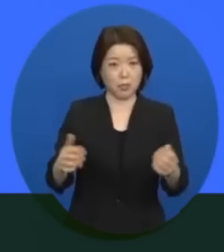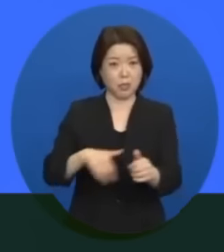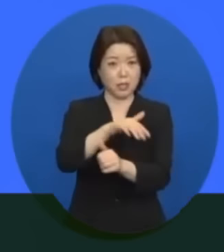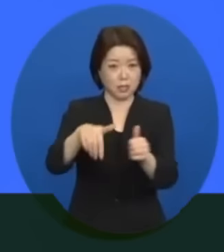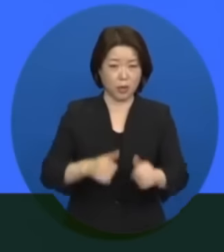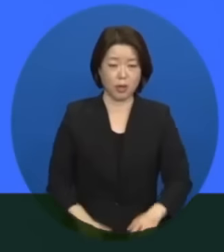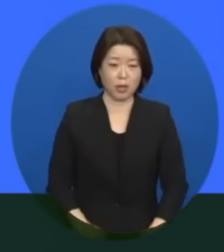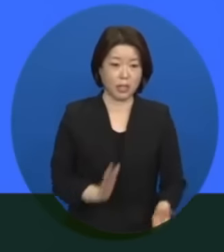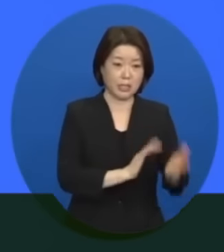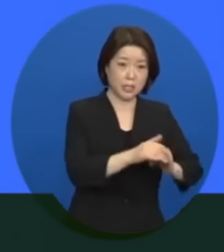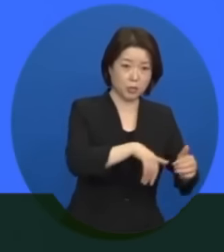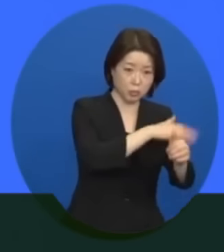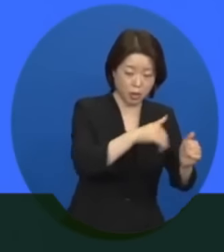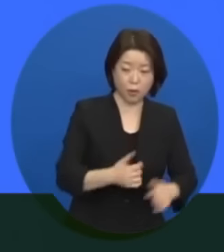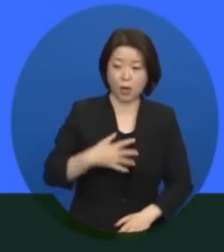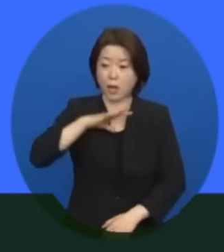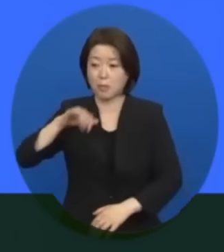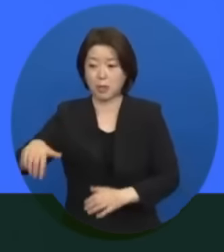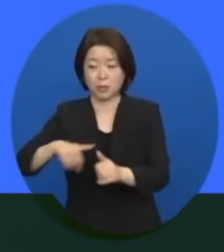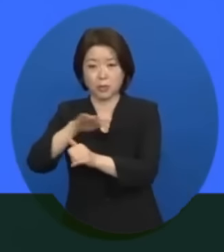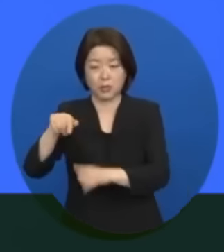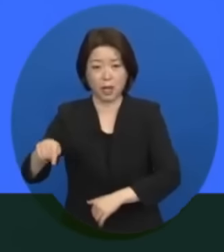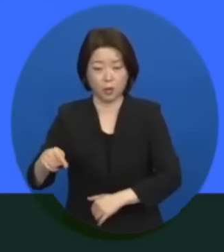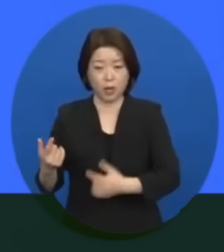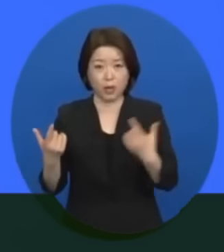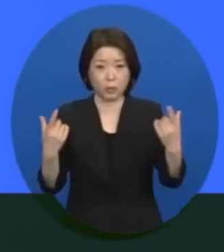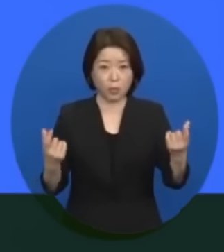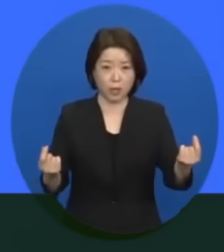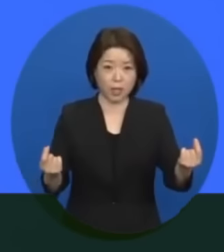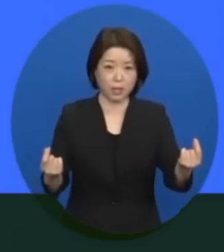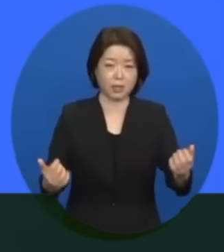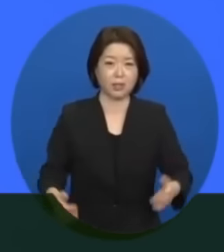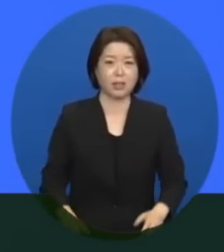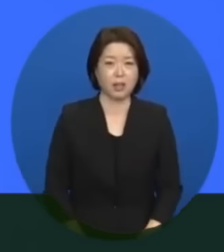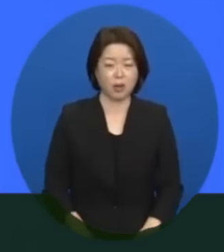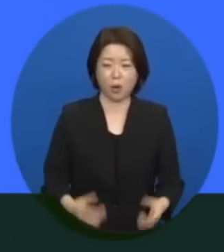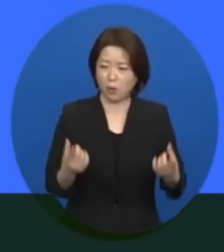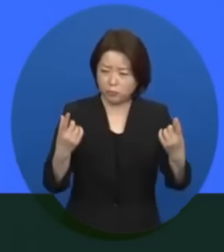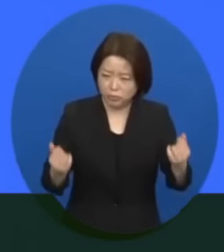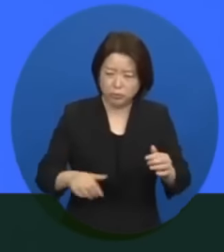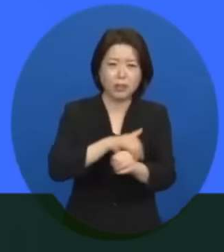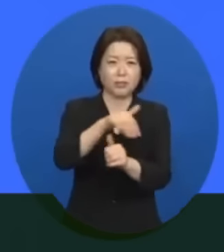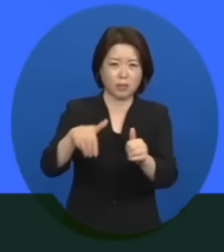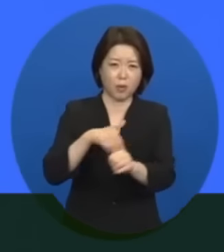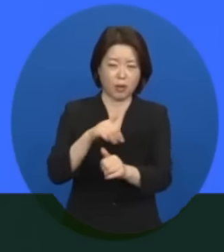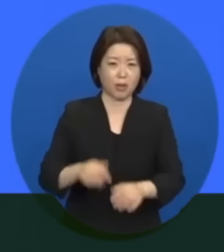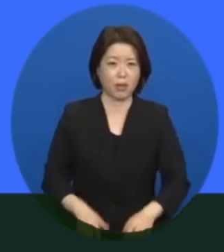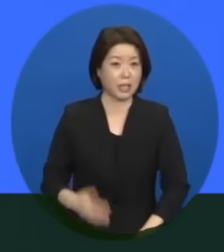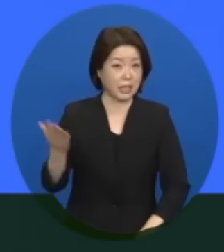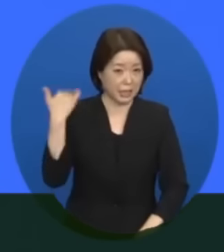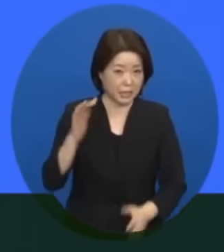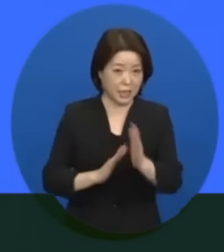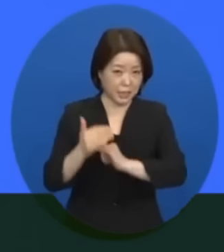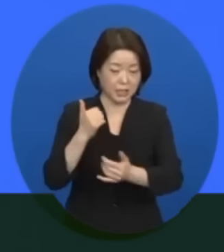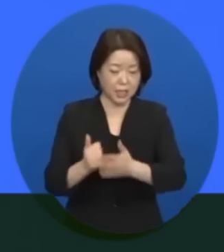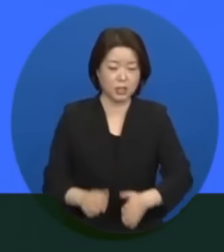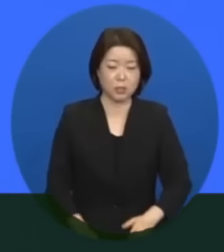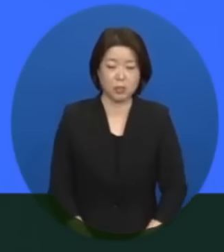상황과 베드로가 지금이 도르가의 죽은 상을 만났을 때 상황이 너무 흡사한 거예요 그때 예수님께서